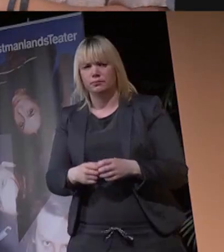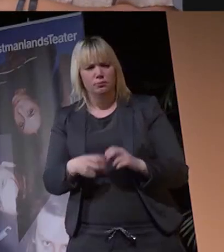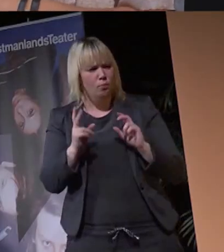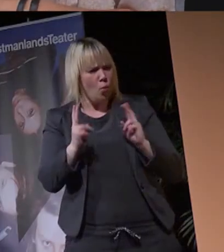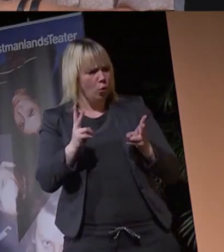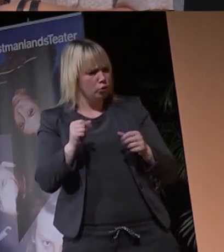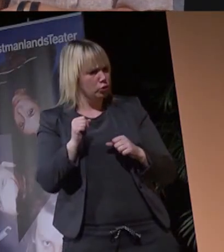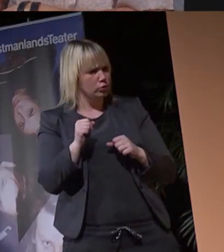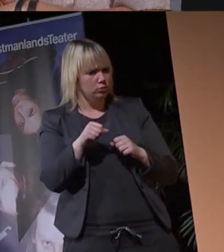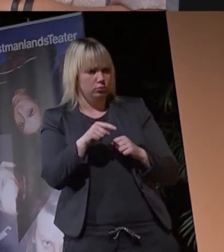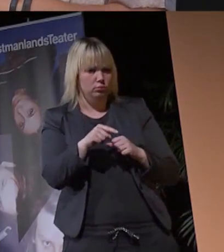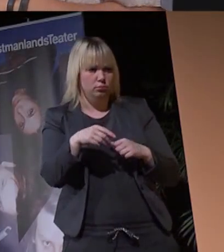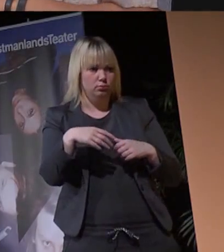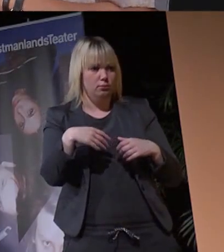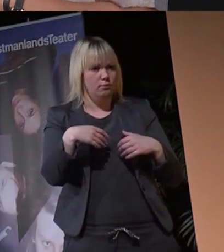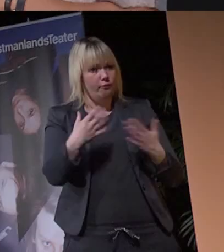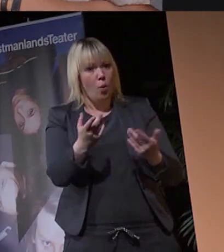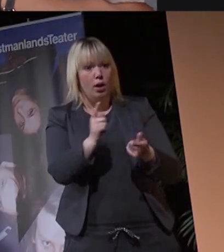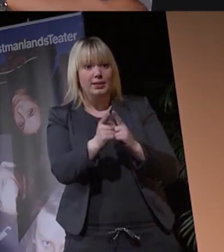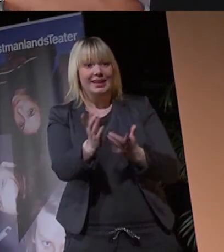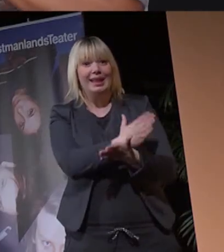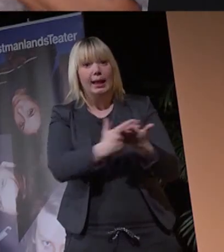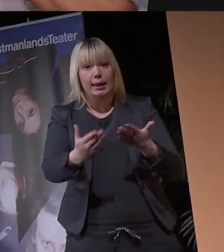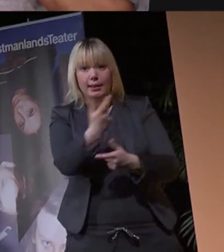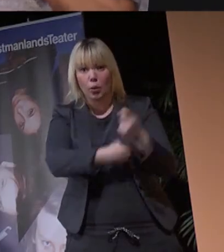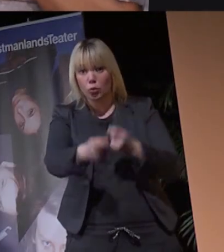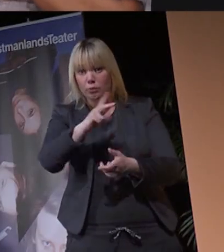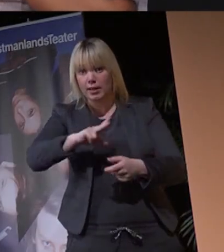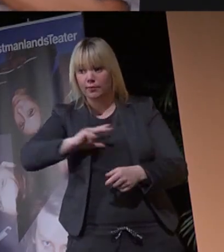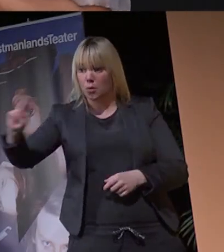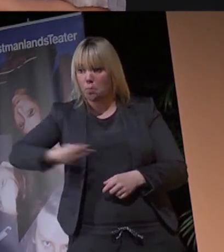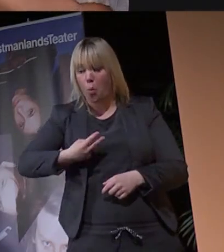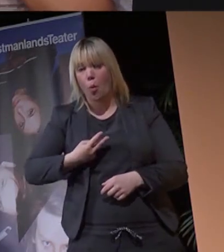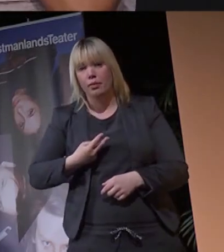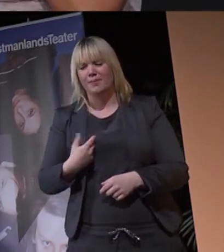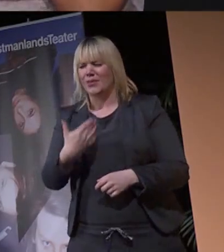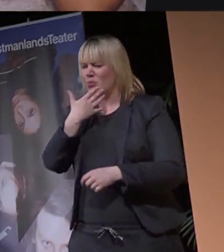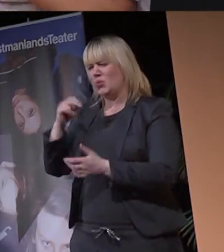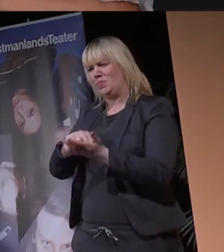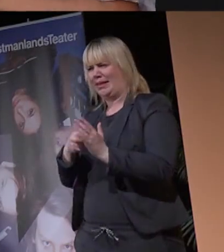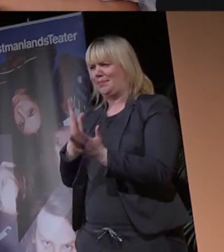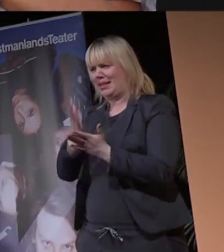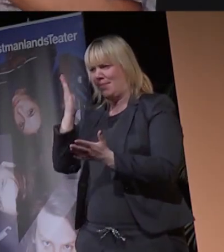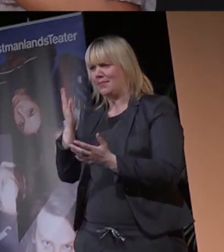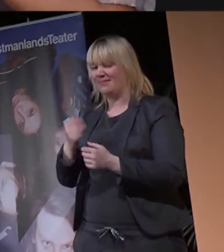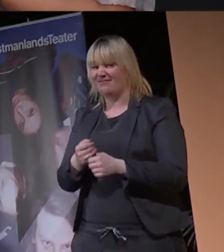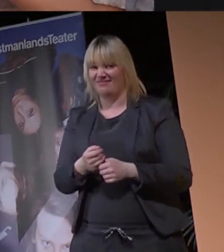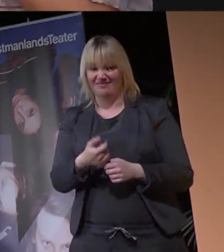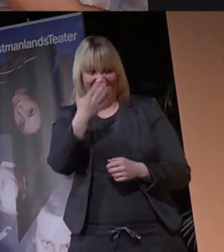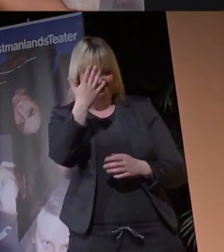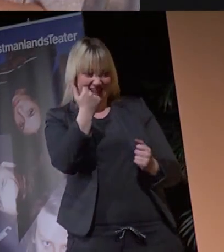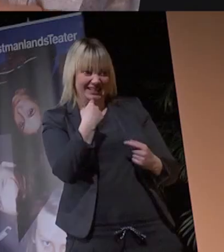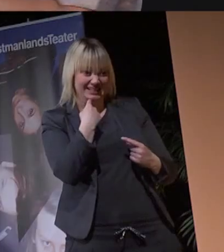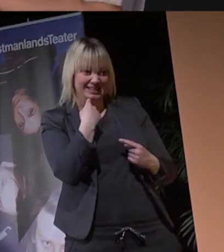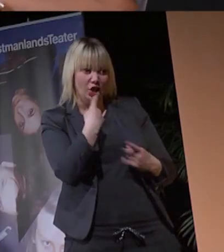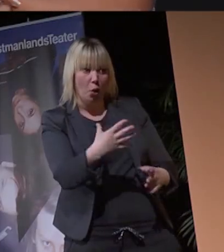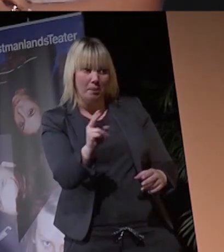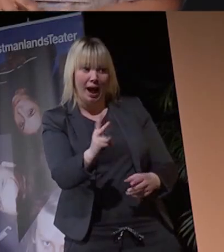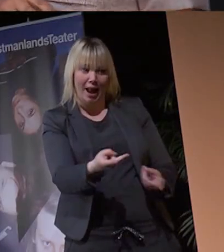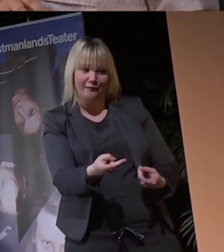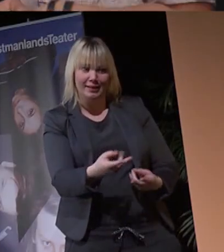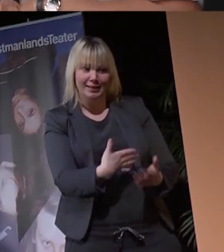också går in och tar ett kanske delat ekonomiskt ansvar, eller? Ja, alltså vi har så mycket kanske, men nu har vi i alla fall bildat den här gruppen. Jag har sagt det, att det är